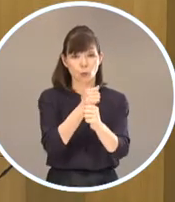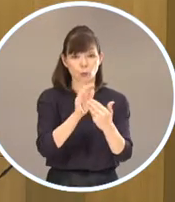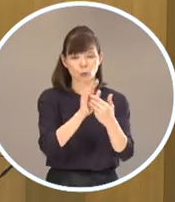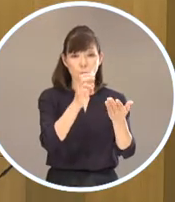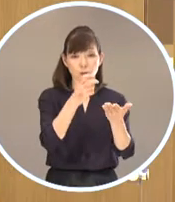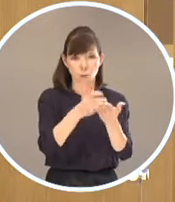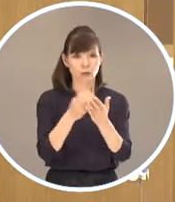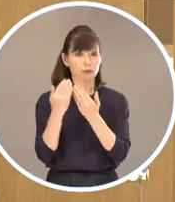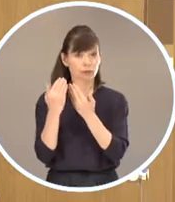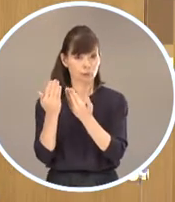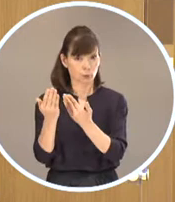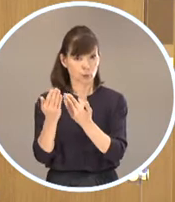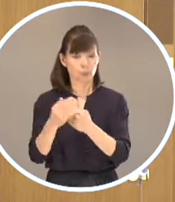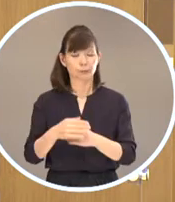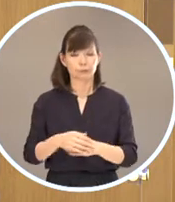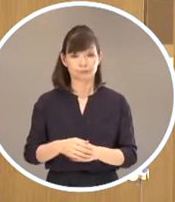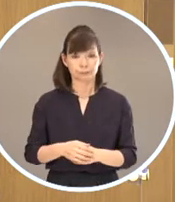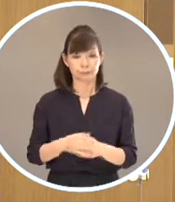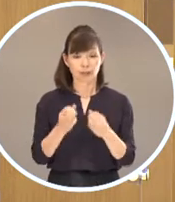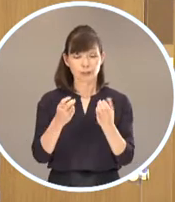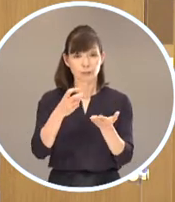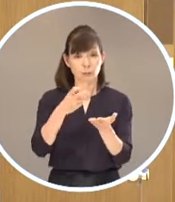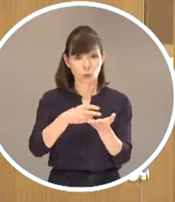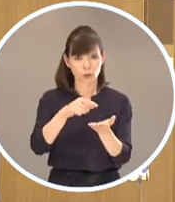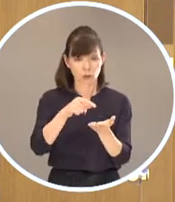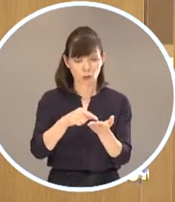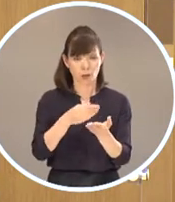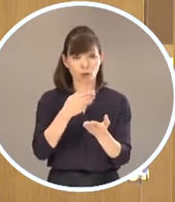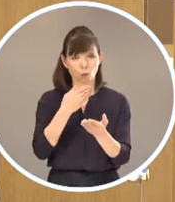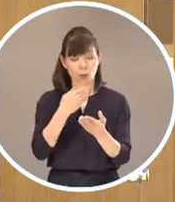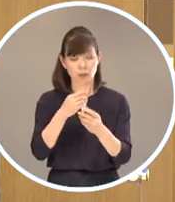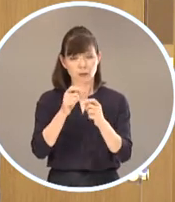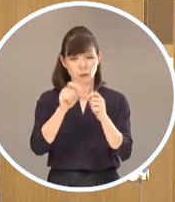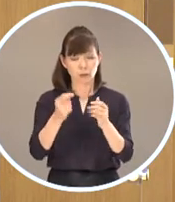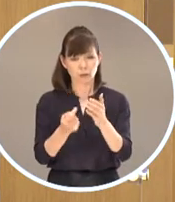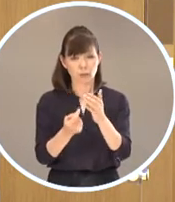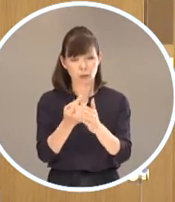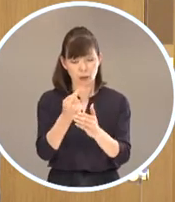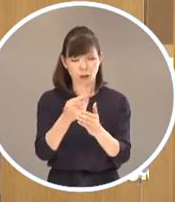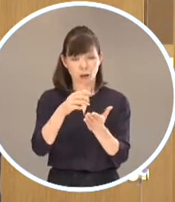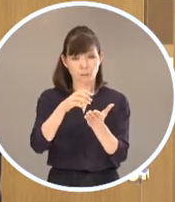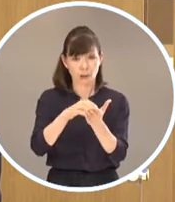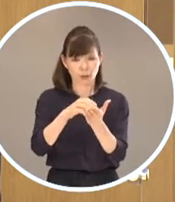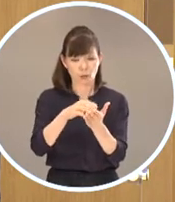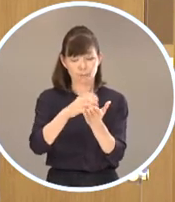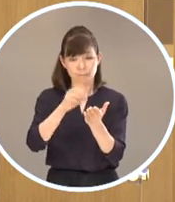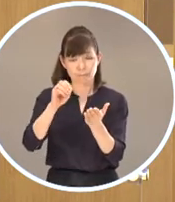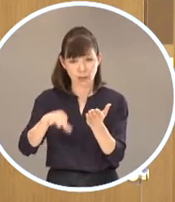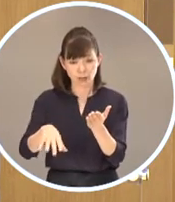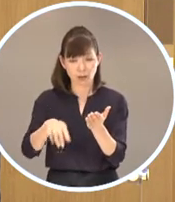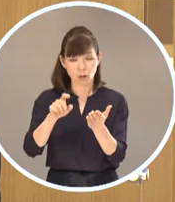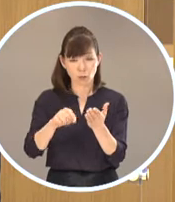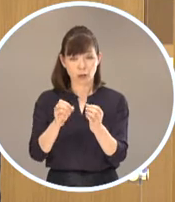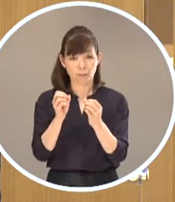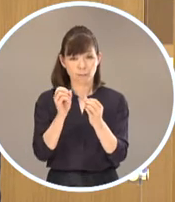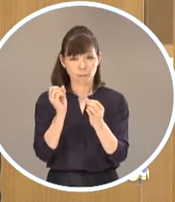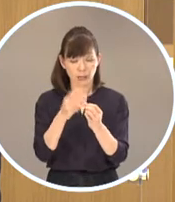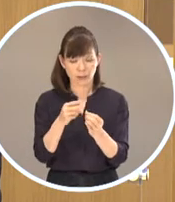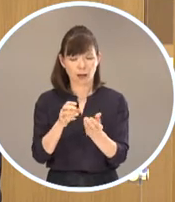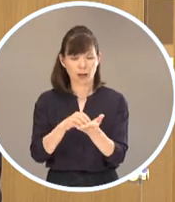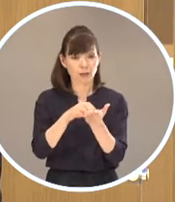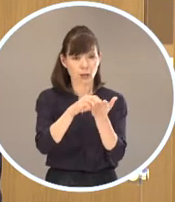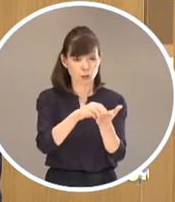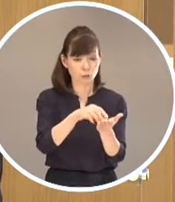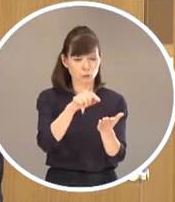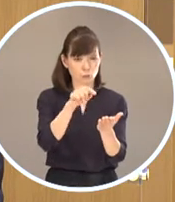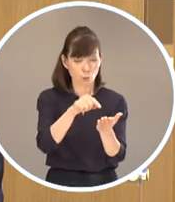。 この新法では、わいせつ行為で免許を失効した教員の再取得を、免許授与権